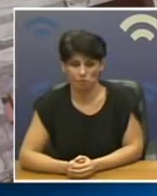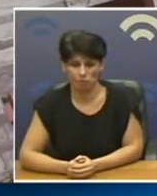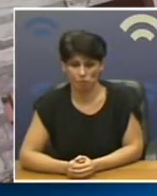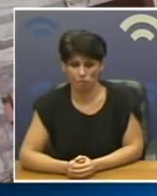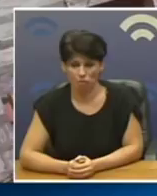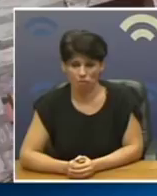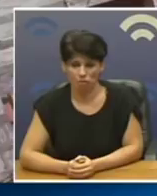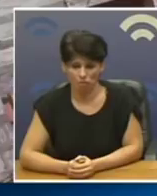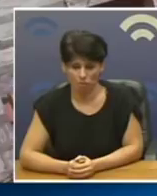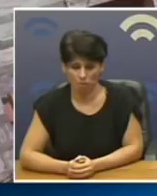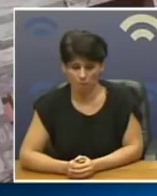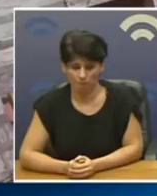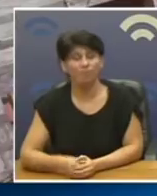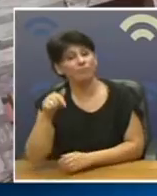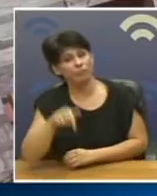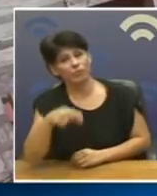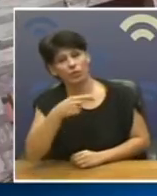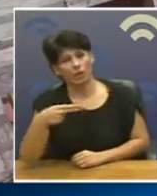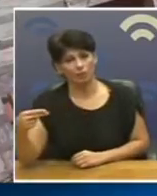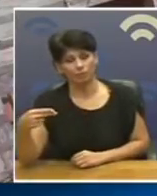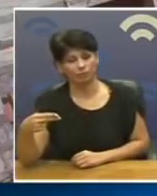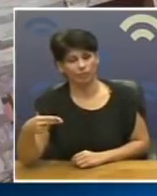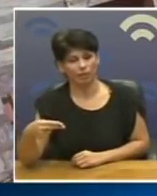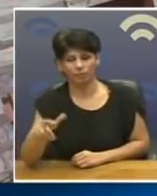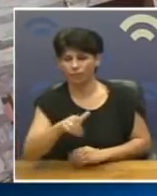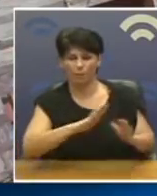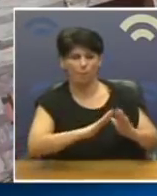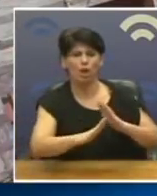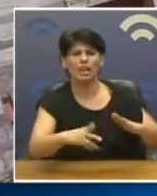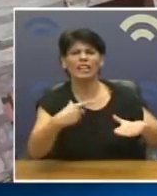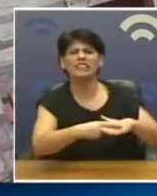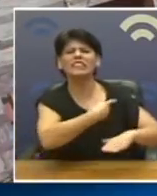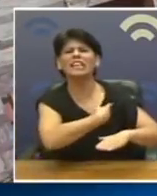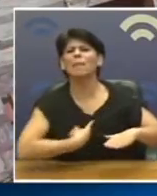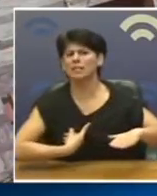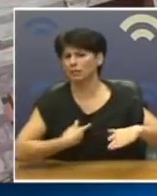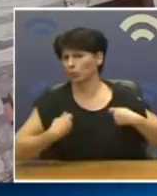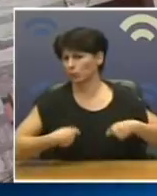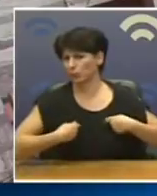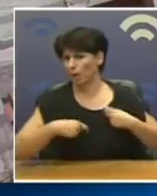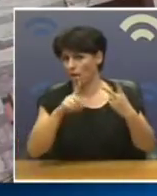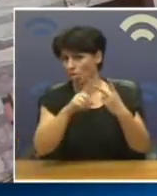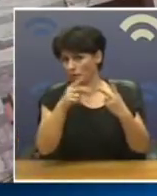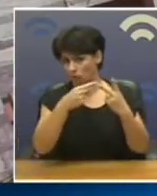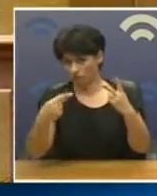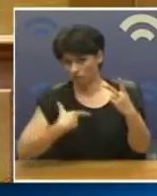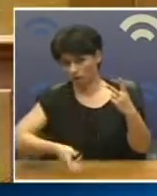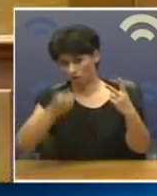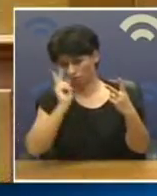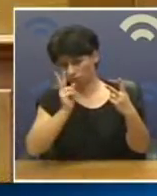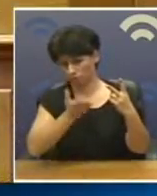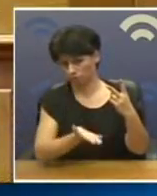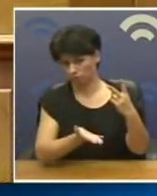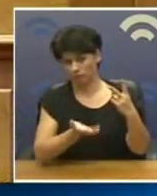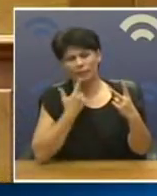Έρχομαι τώρα στο θέμα της ασυλίας των τραπεζιτών. Το δεύτερο θέμα που σας αγκαλώ. Τι ακριβώς